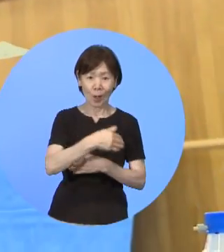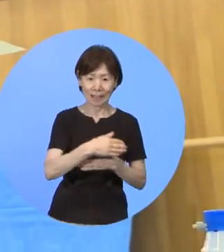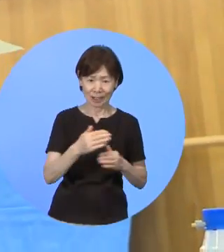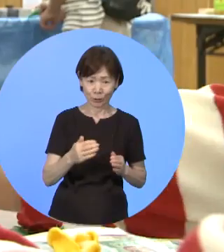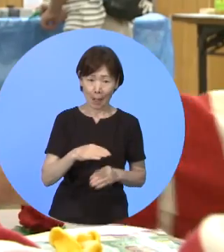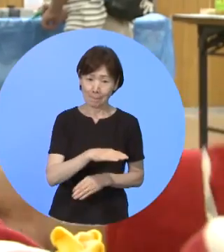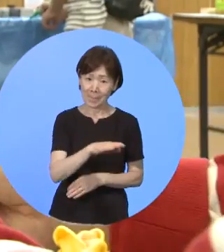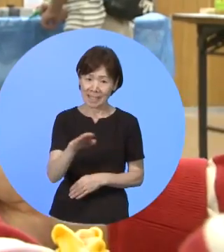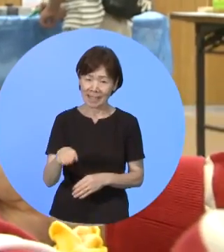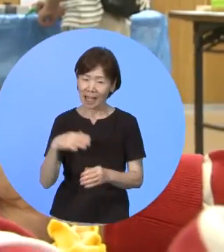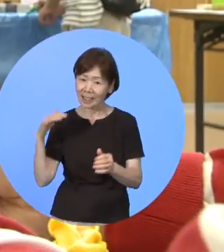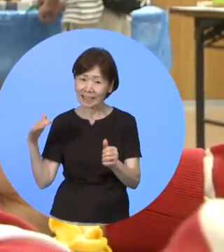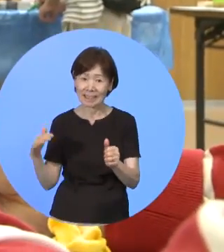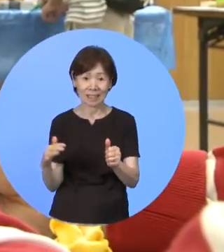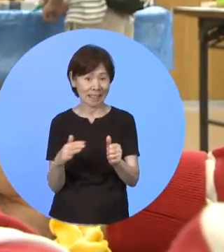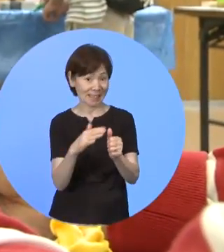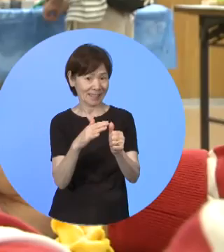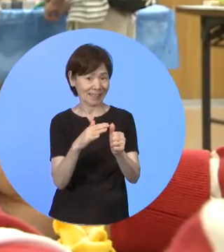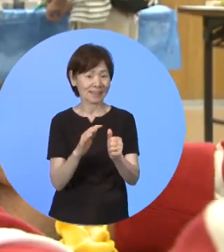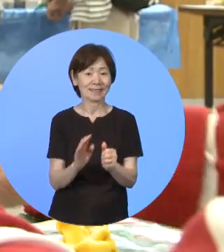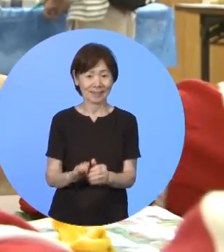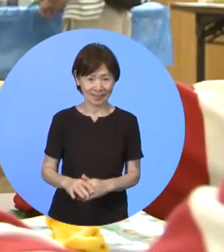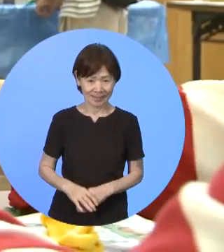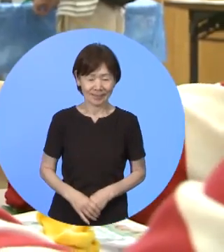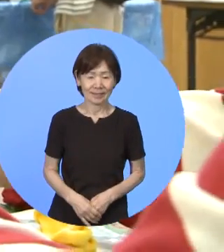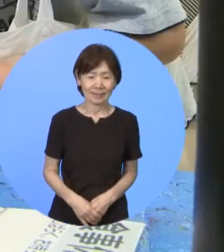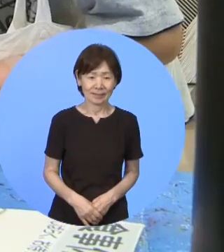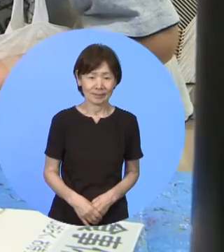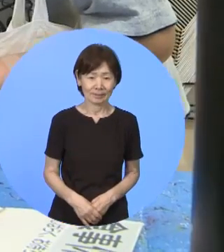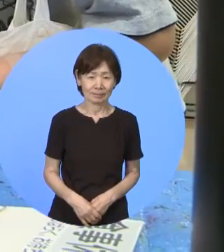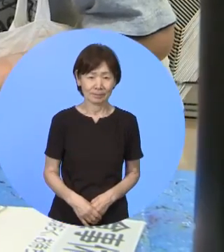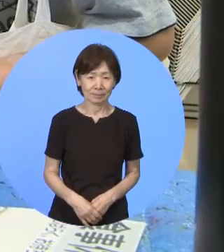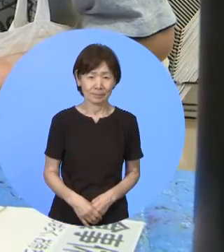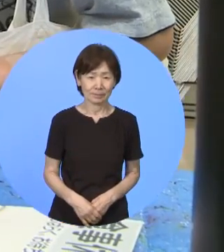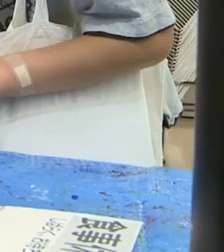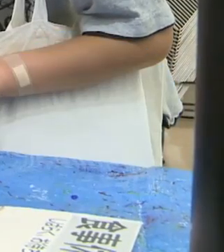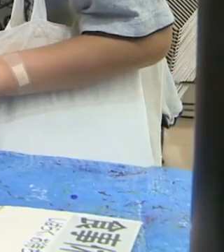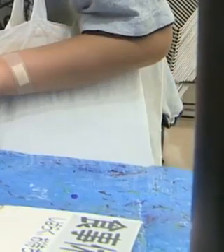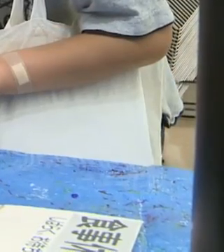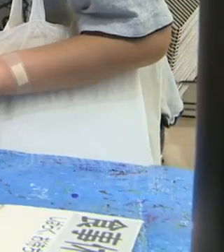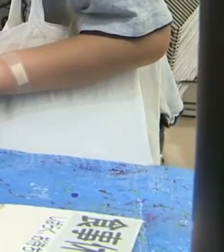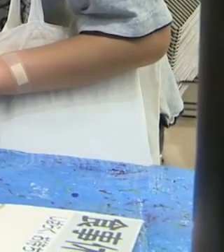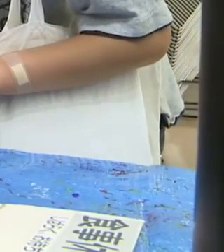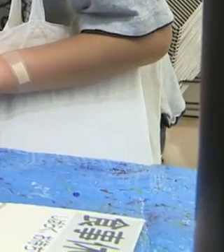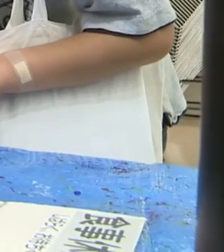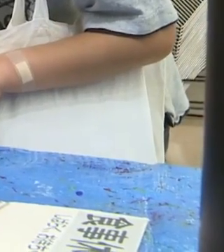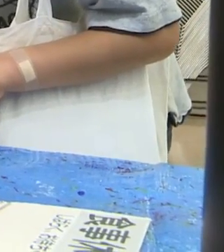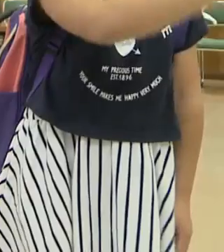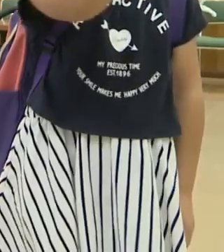などのおもちゃを作ってその場で遊ぶことができる手作りおもちゃ教室なども行われ、